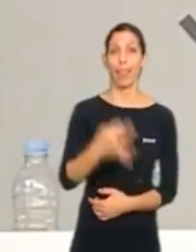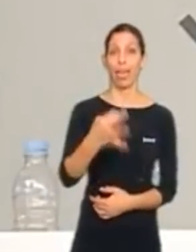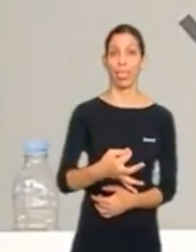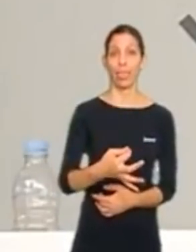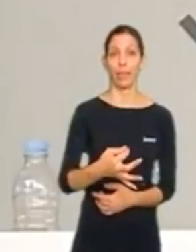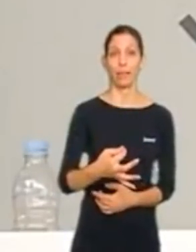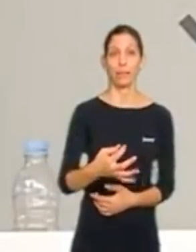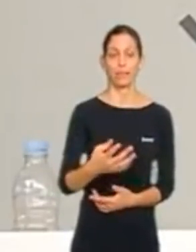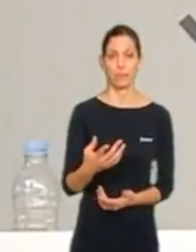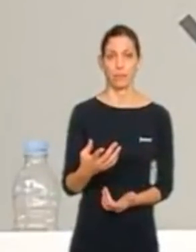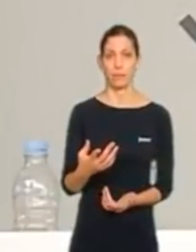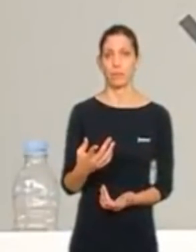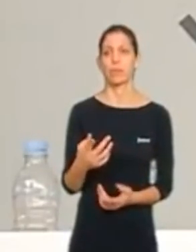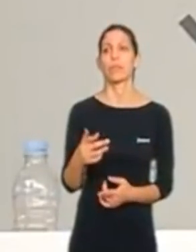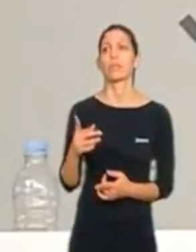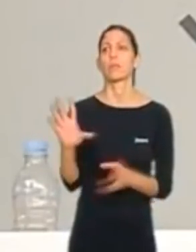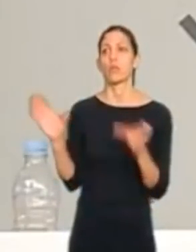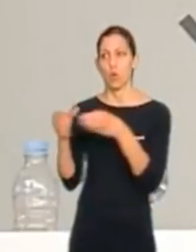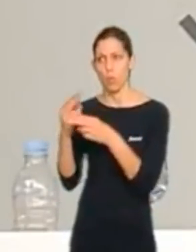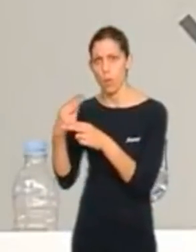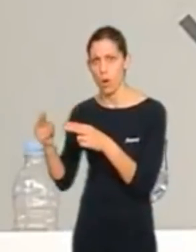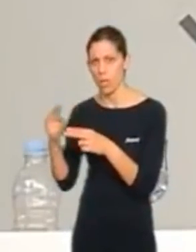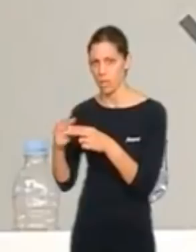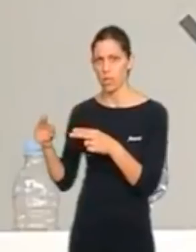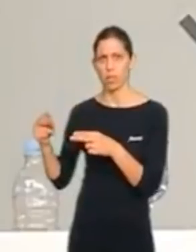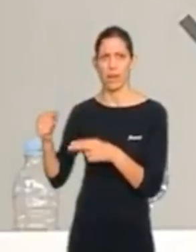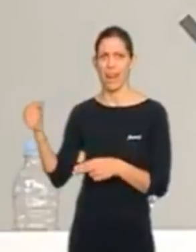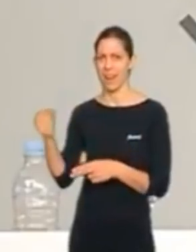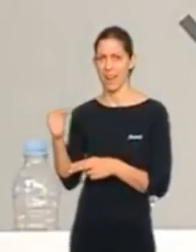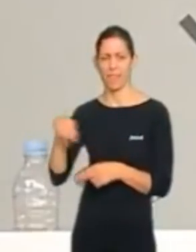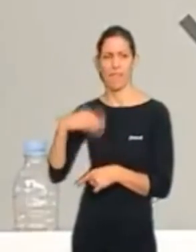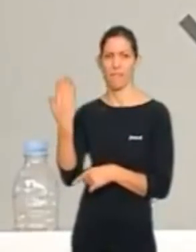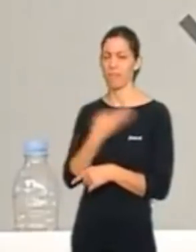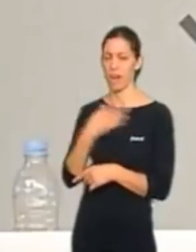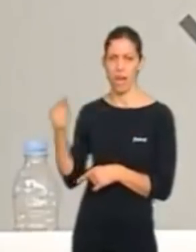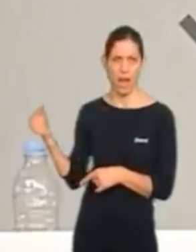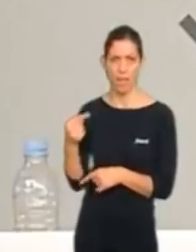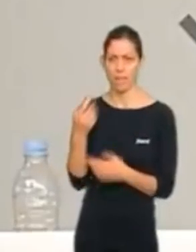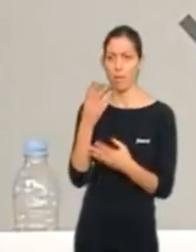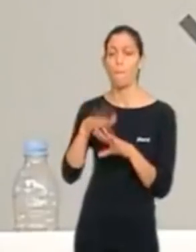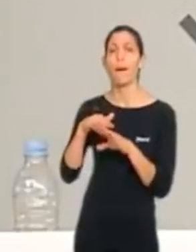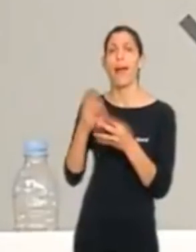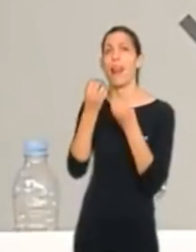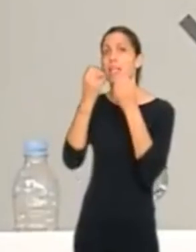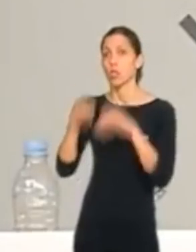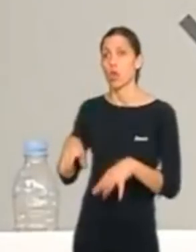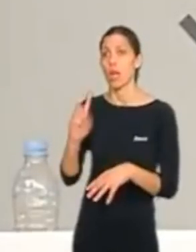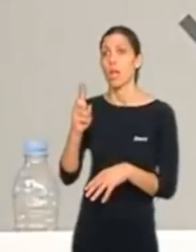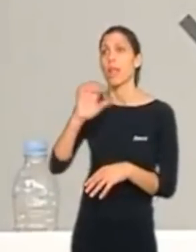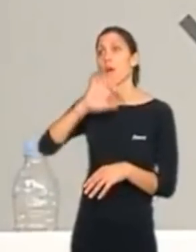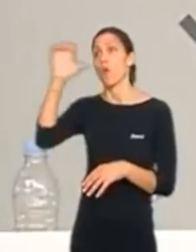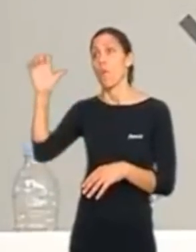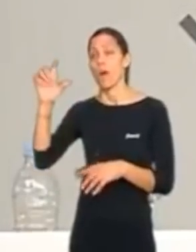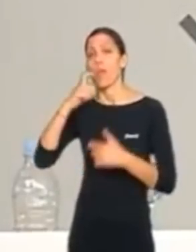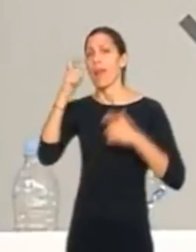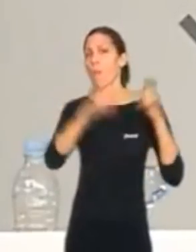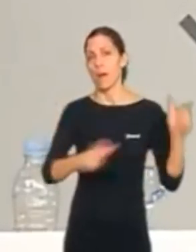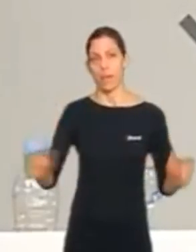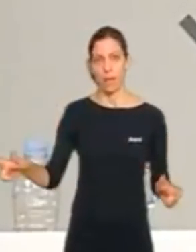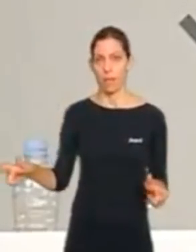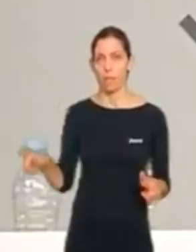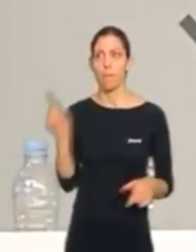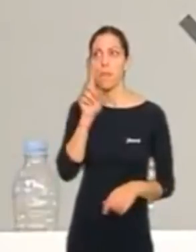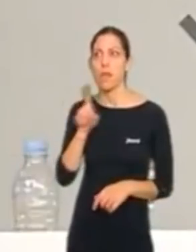Corrents polítics nefastos per a la història no només d'Europa, sinó de la humanitat.